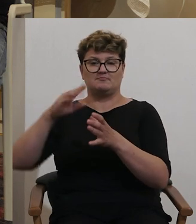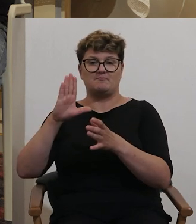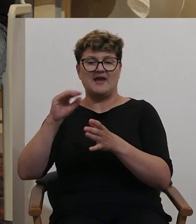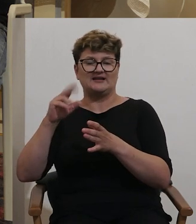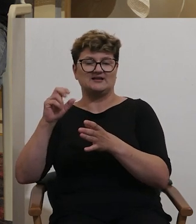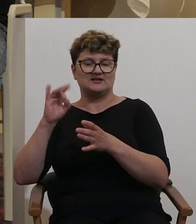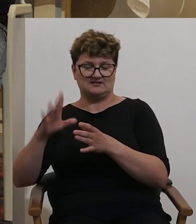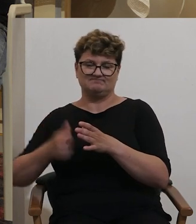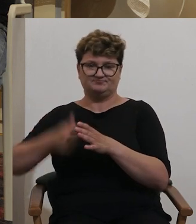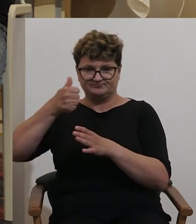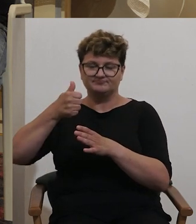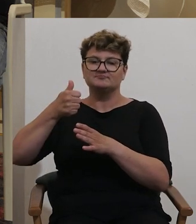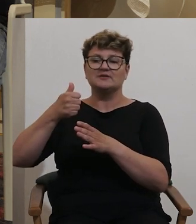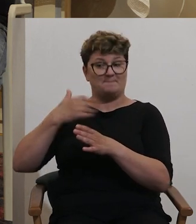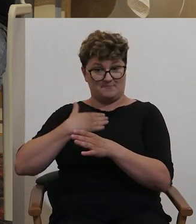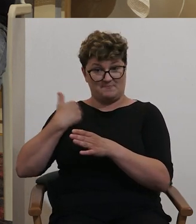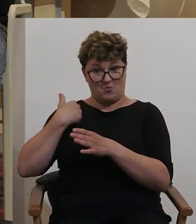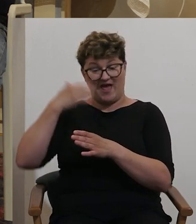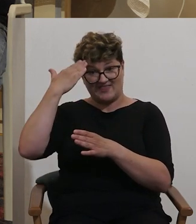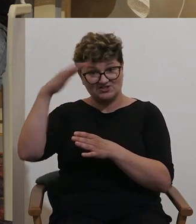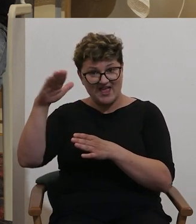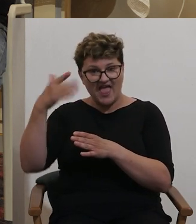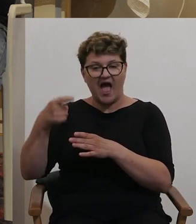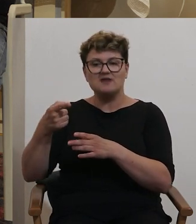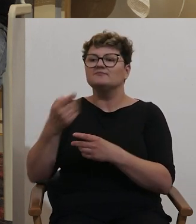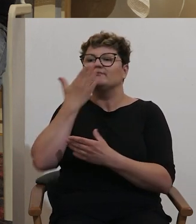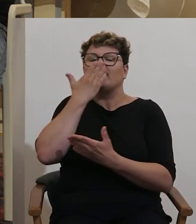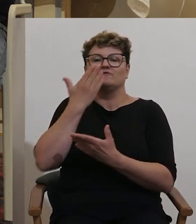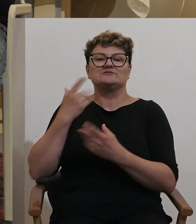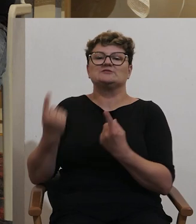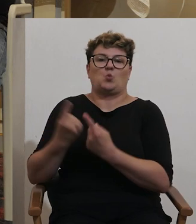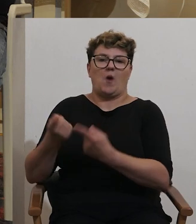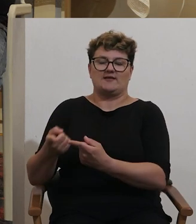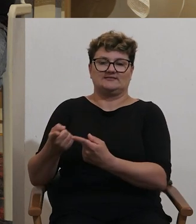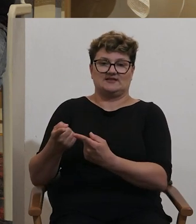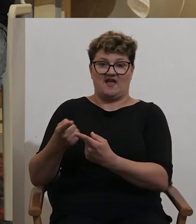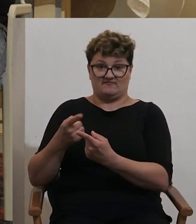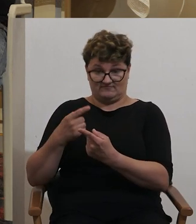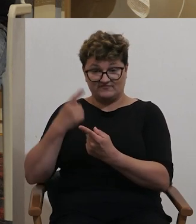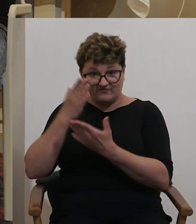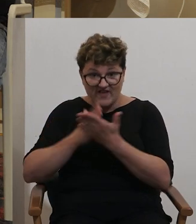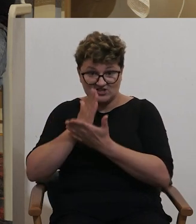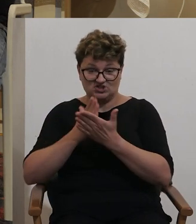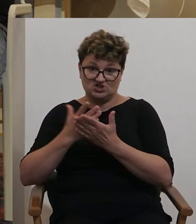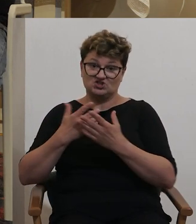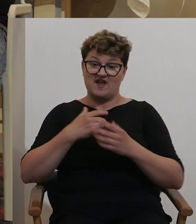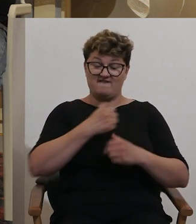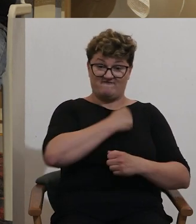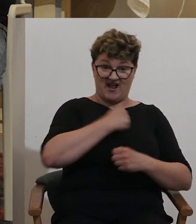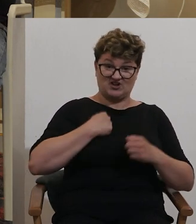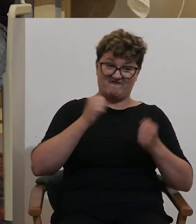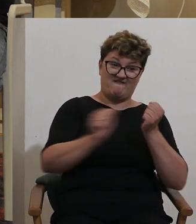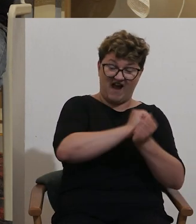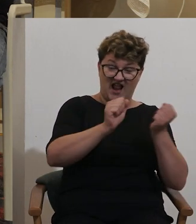nadzieję, znaczy jak w ogóle, jak wyglądała ich sytuacja? Czy oni wierzyli w to, że wejdą na pomoc walczącej w Warszawie,